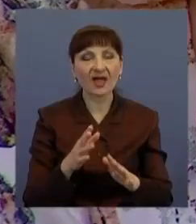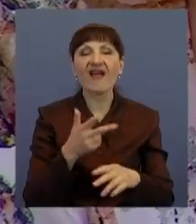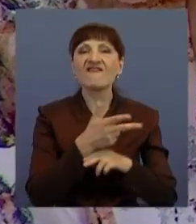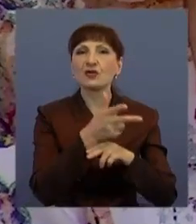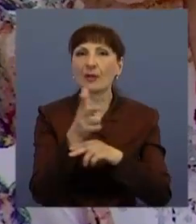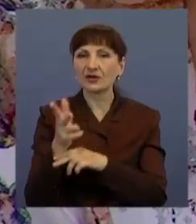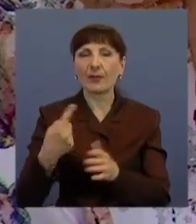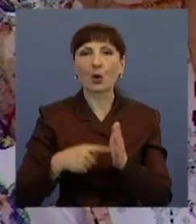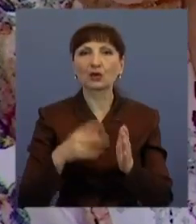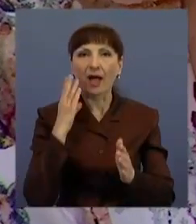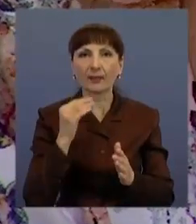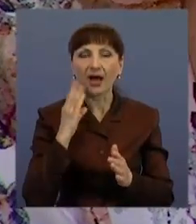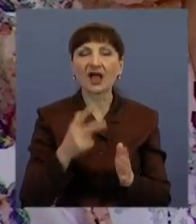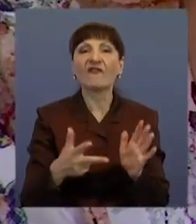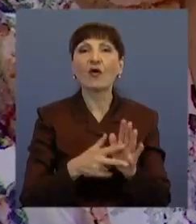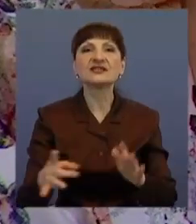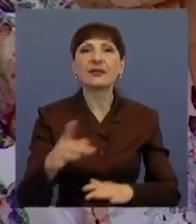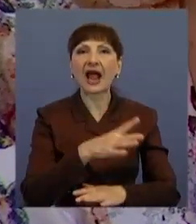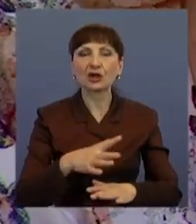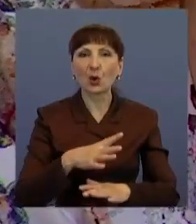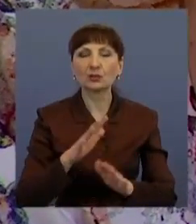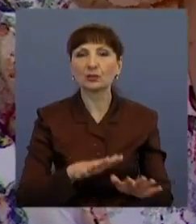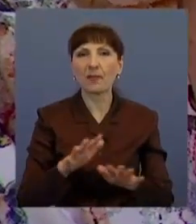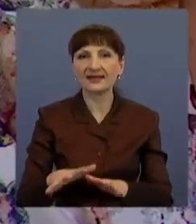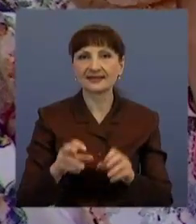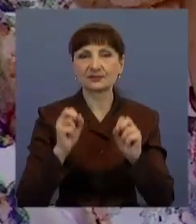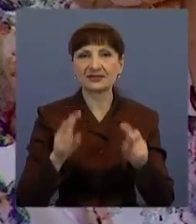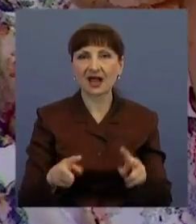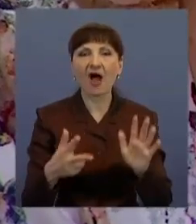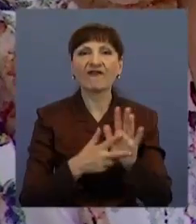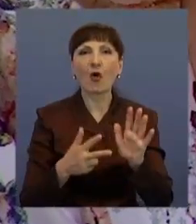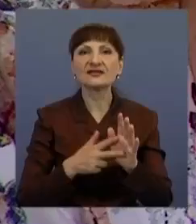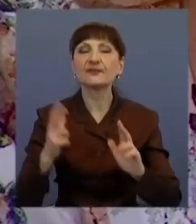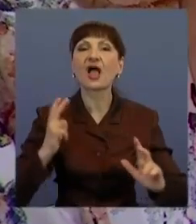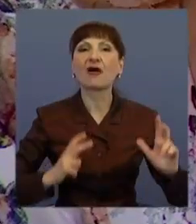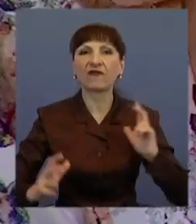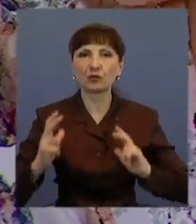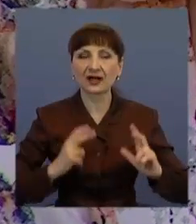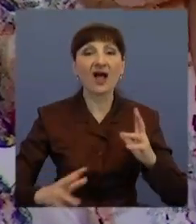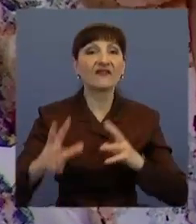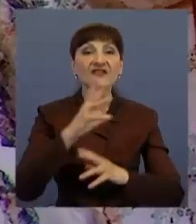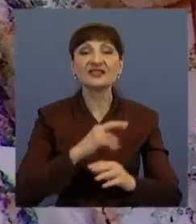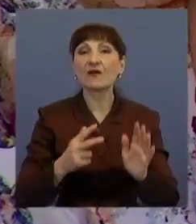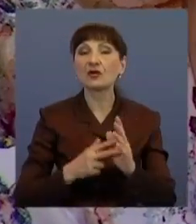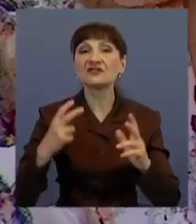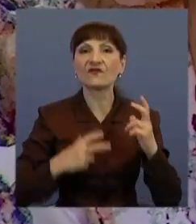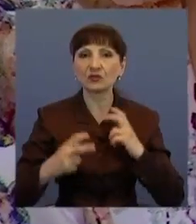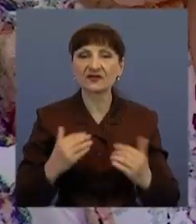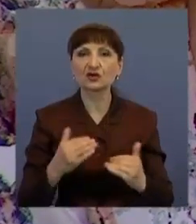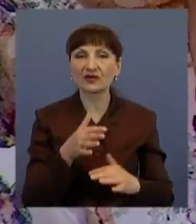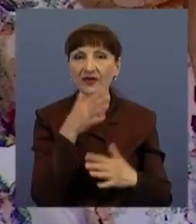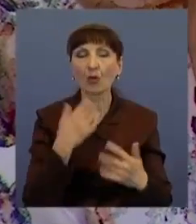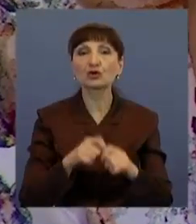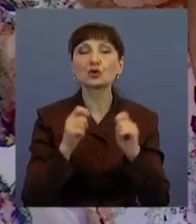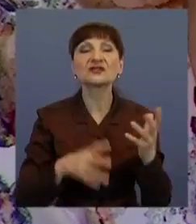8 районов сдают на базе 8 ППНТ, то есть это 8 вузов. Во всех этих вузах уже в настоящее время